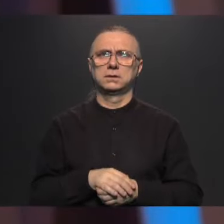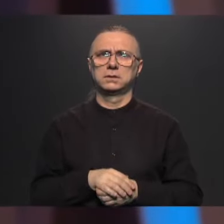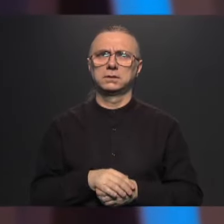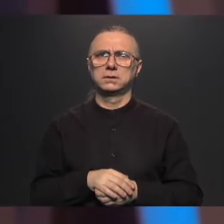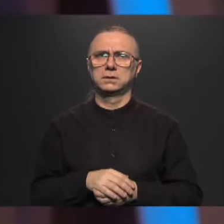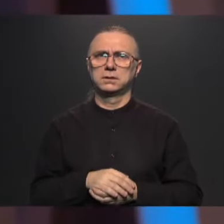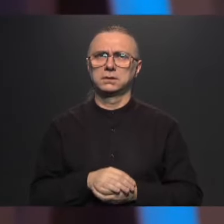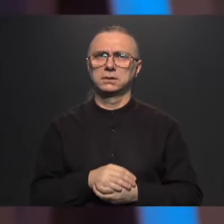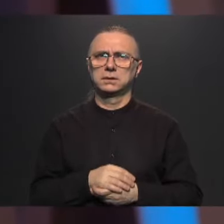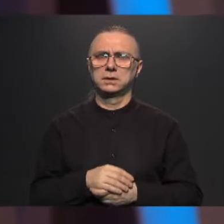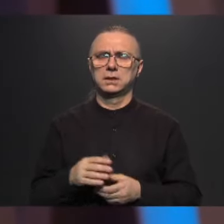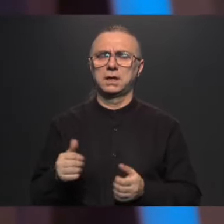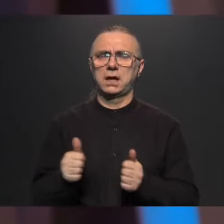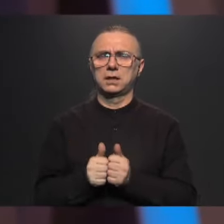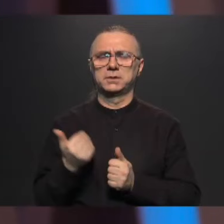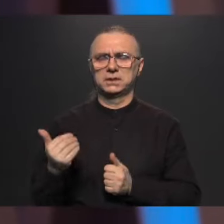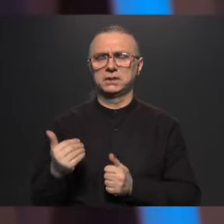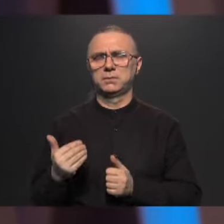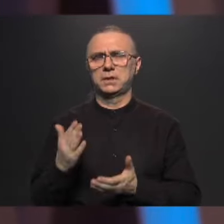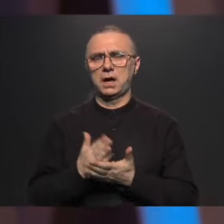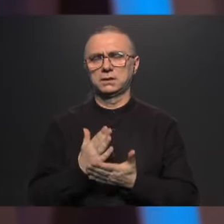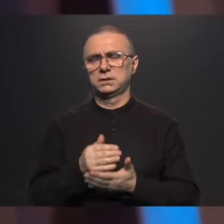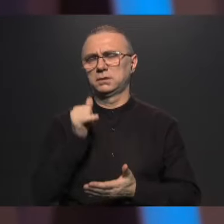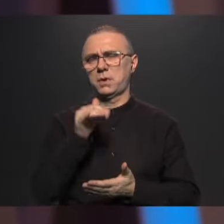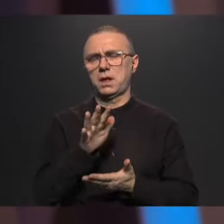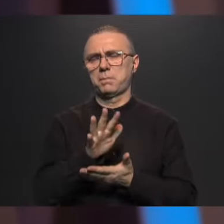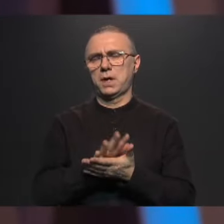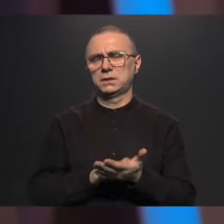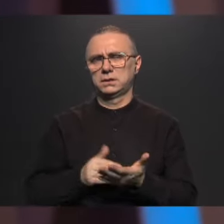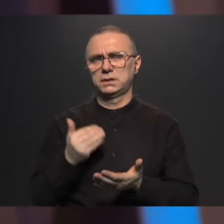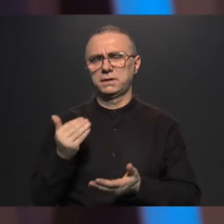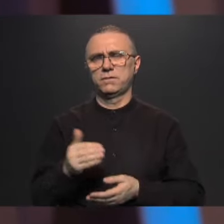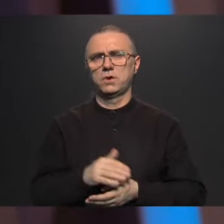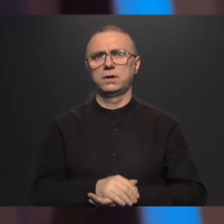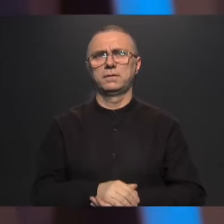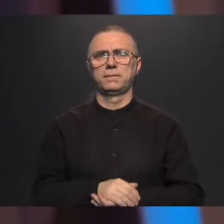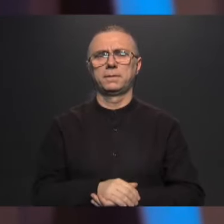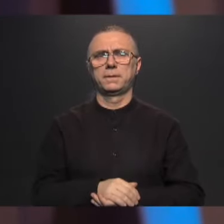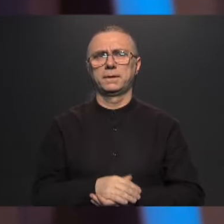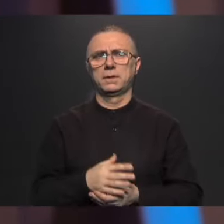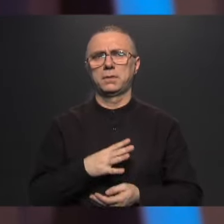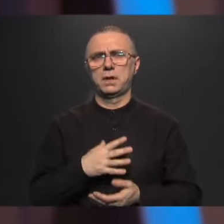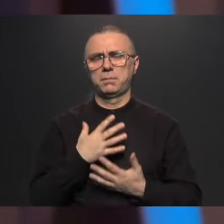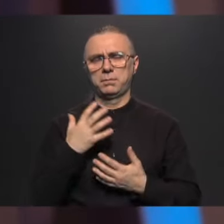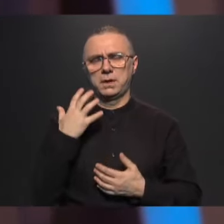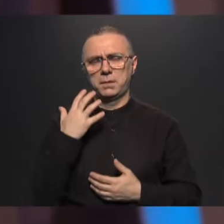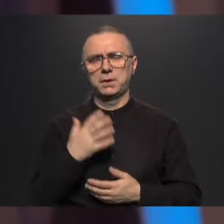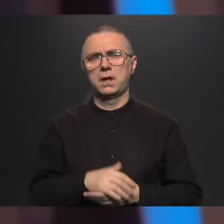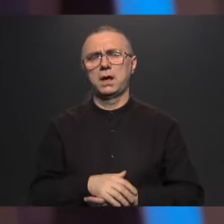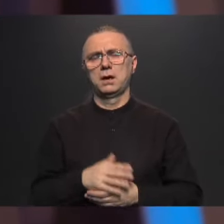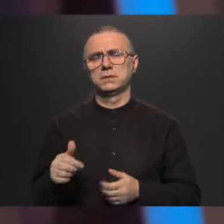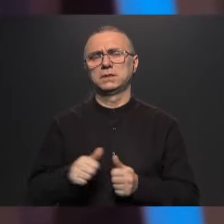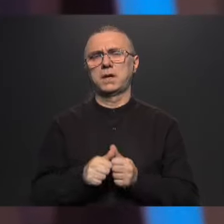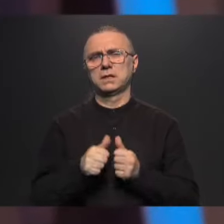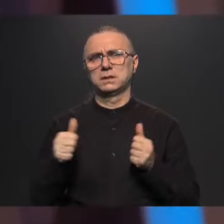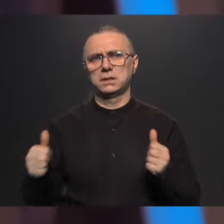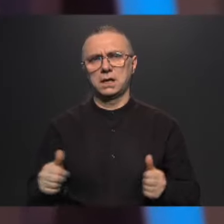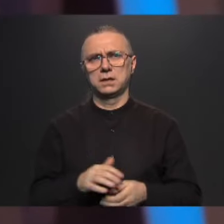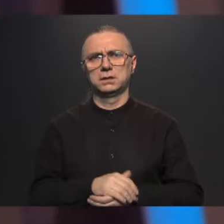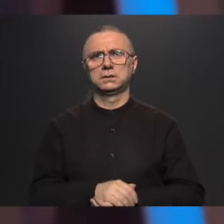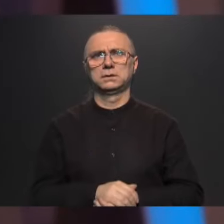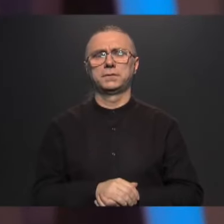могла вообще с ним рядом находиться. Я не могла его простить. Я была беременна. С мужем мы расстались, но ребенка,